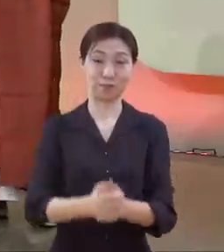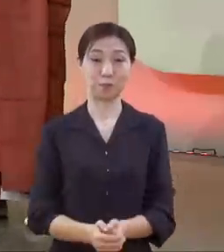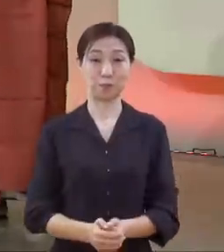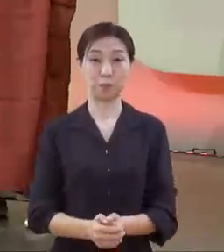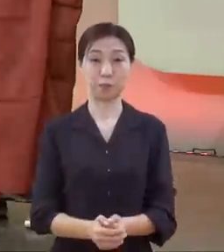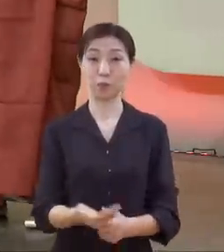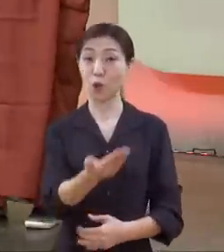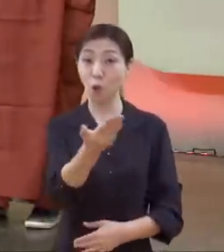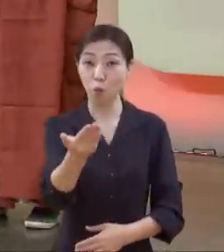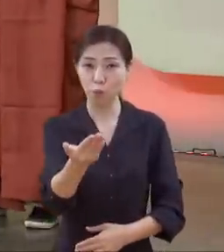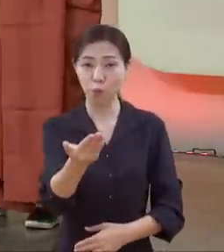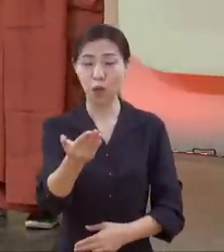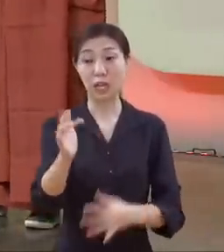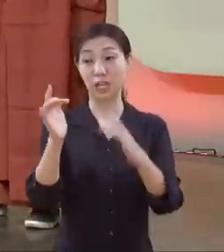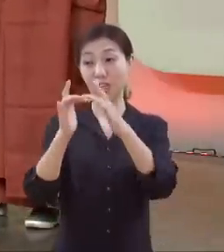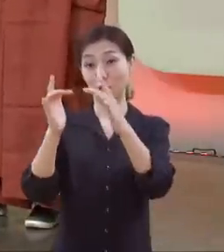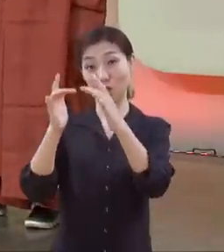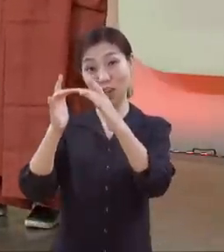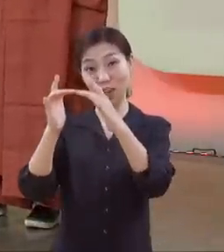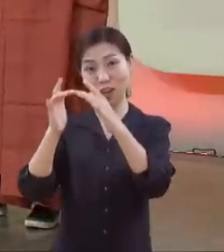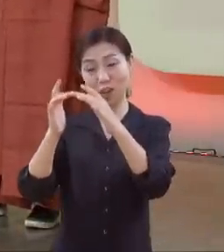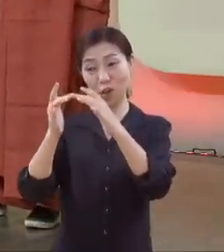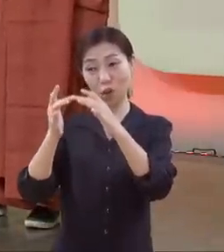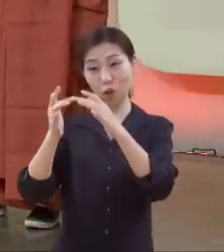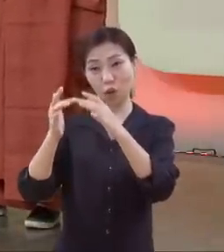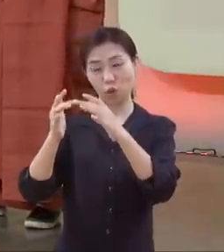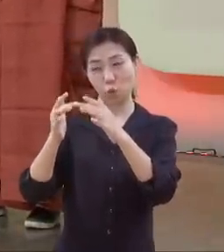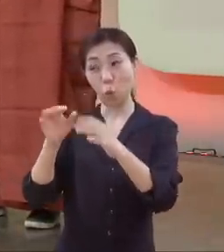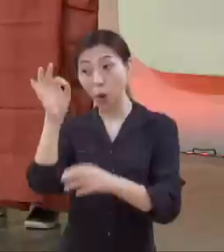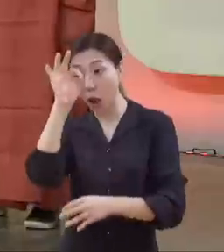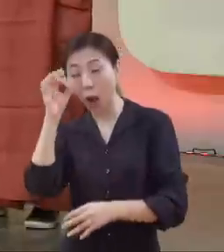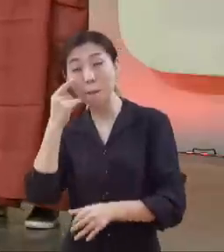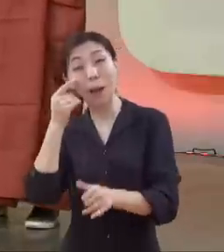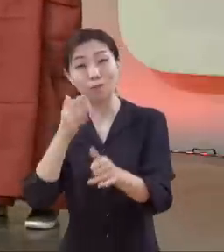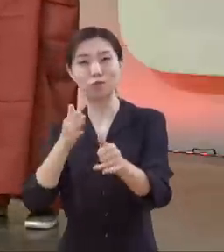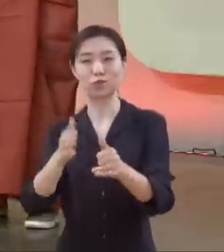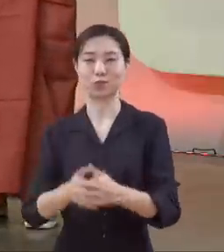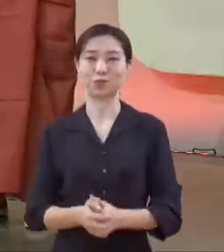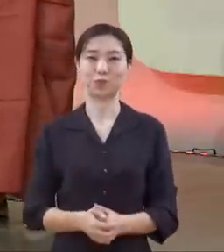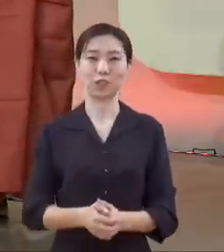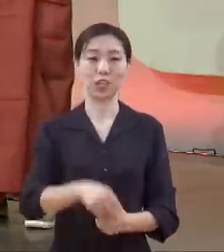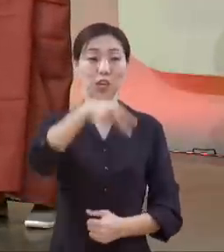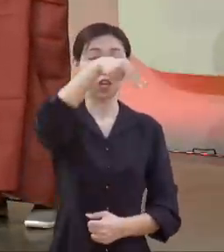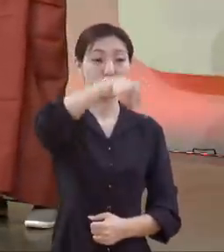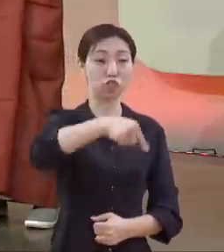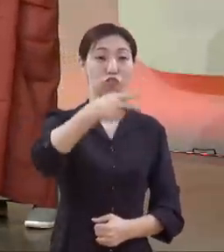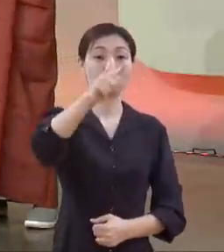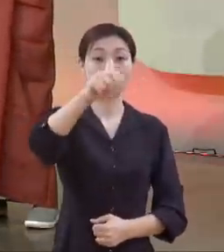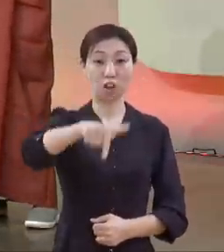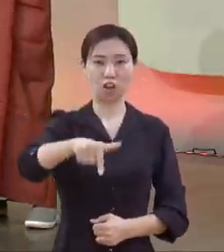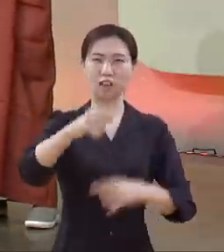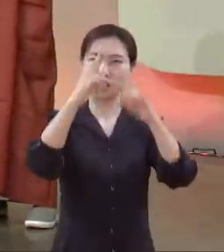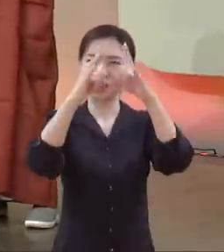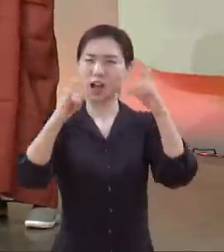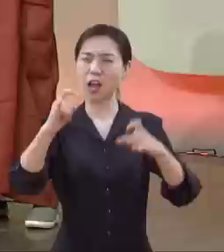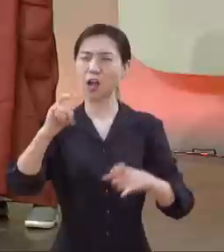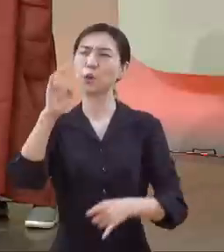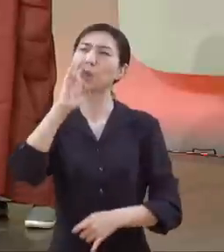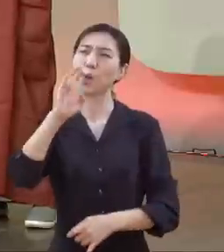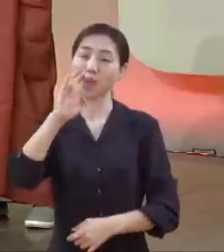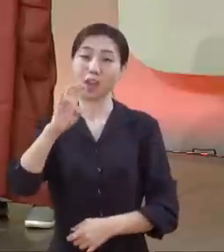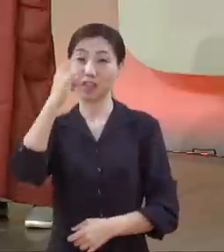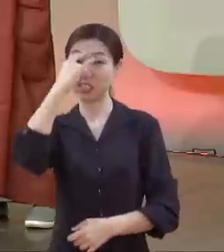한번 인터넷 동영상에서 한번 들어보셔도 좋을 것 같아요 수덕사의 여승이라고 노래가 참 좋아요 근데 뭐가 좀